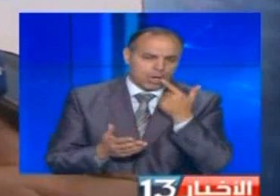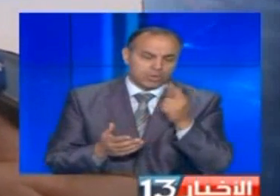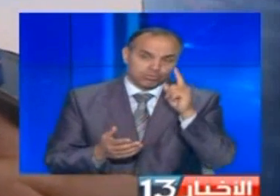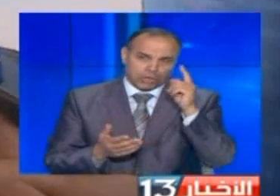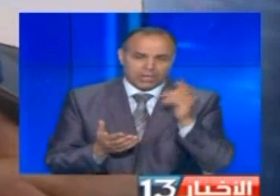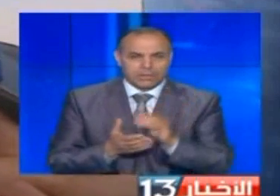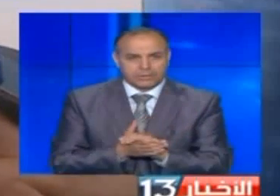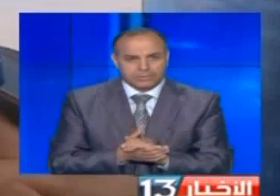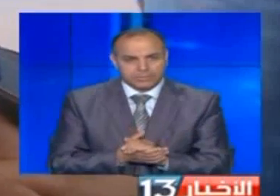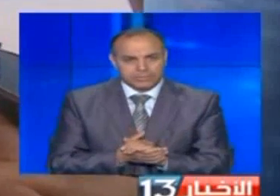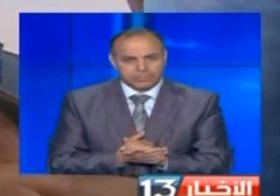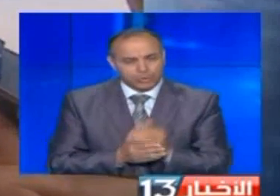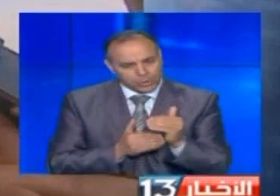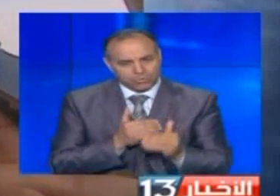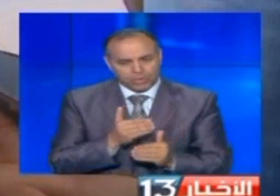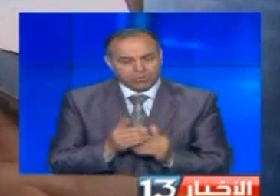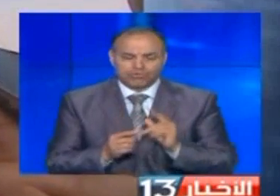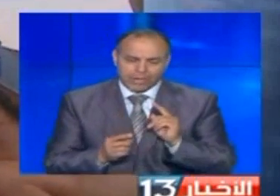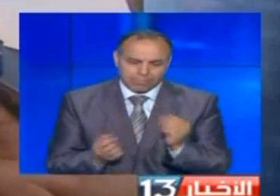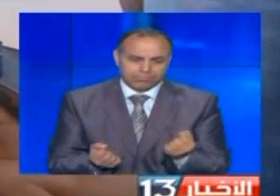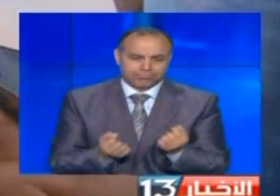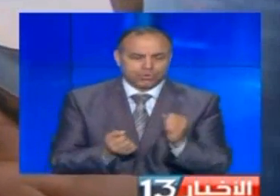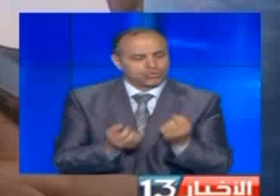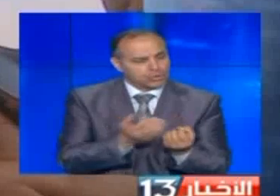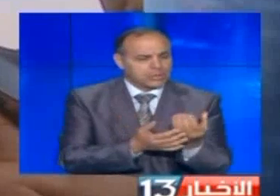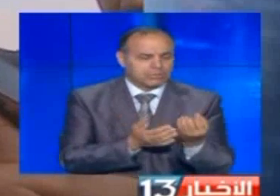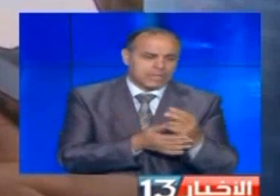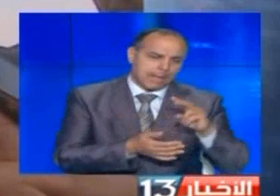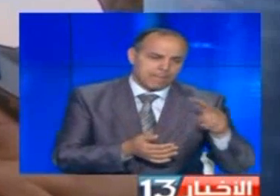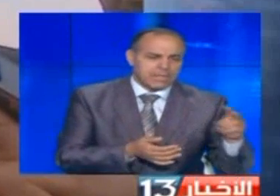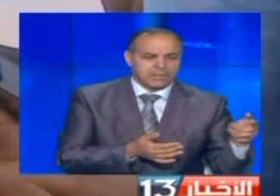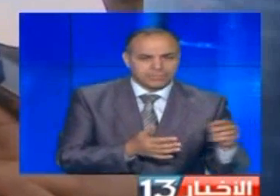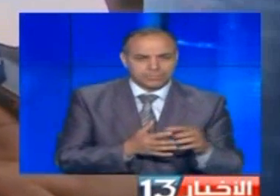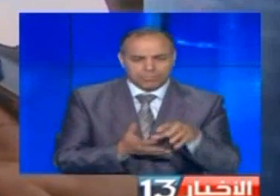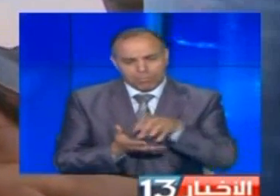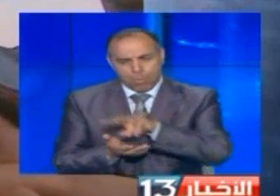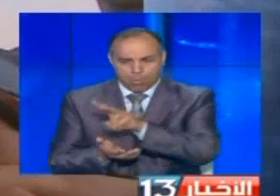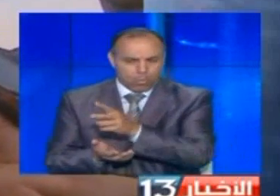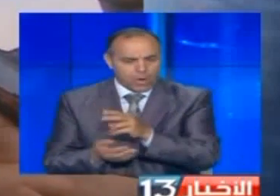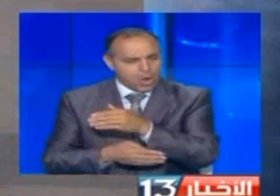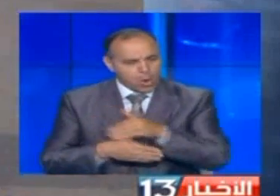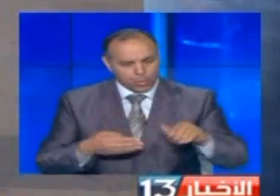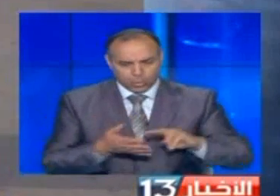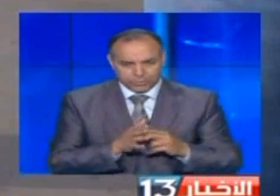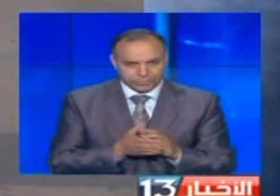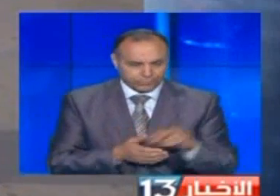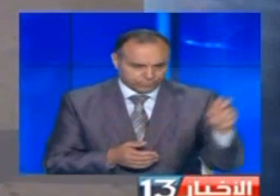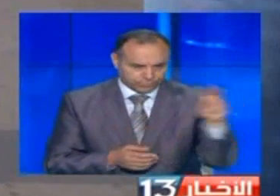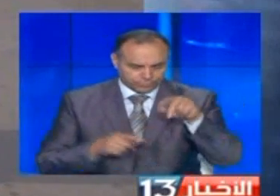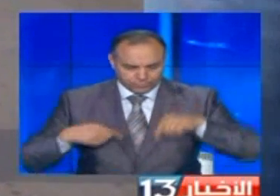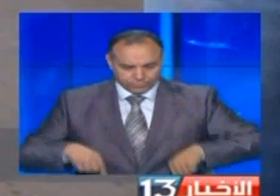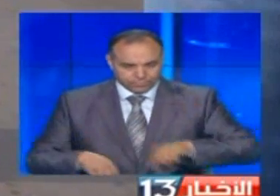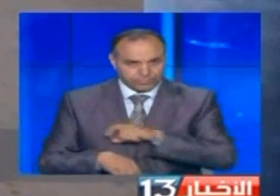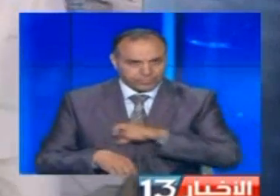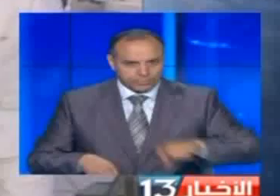الله بشوية بشوية نجد معناها مراكزنا على الحدود الكل. زيارة وزير